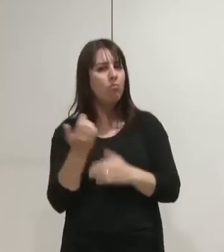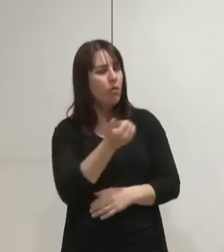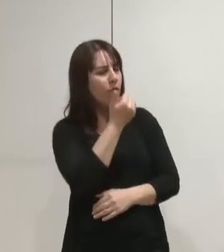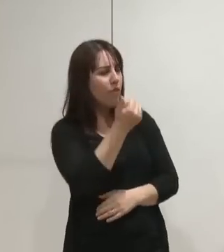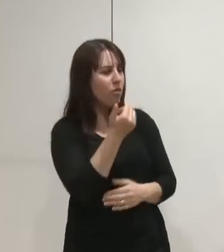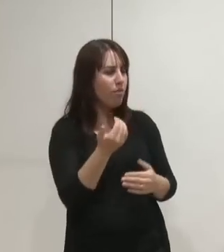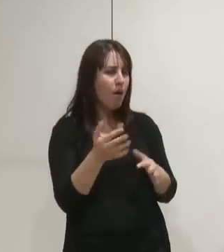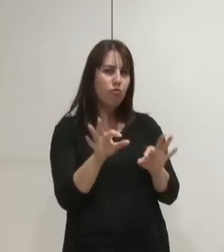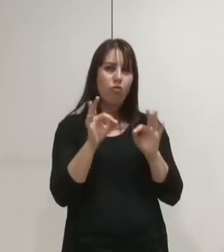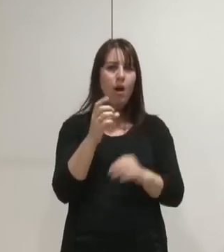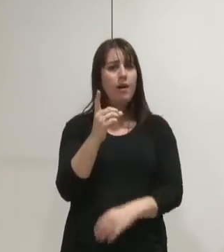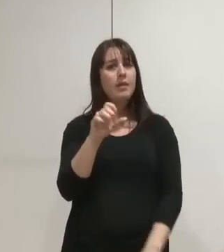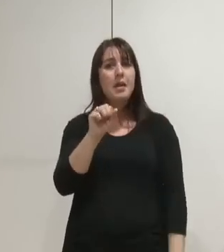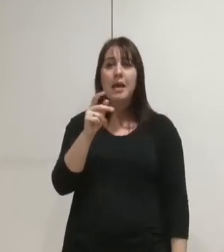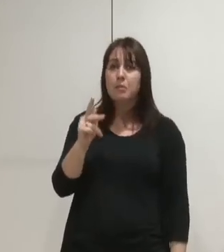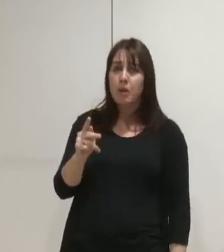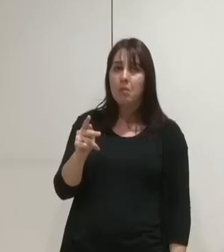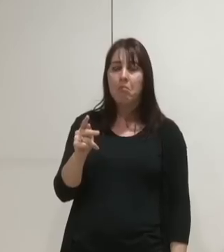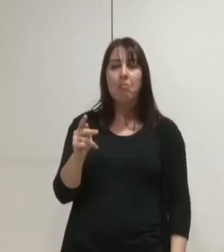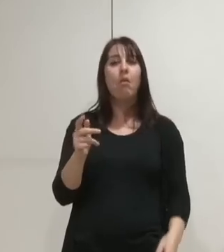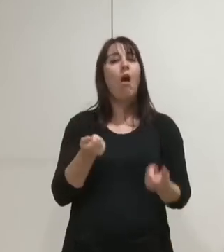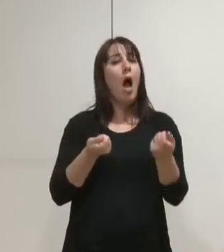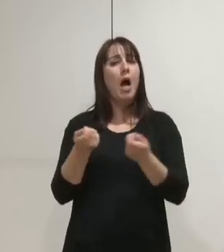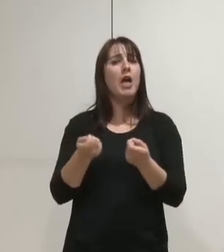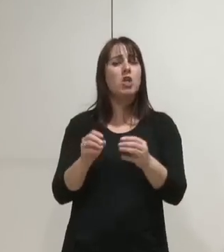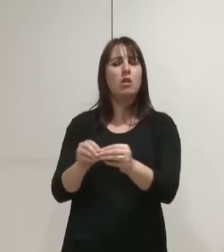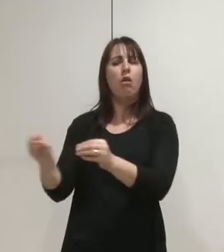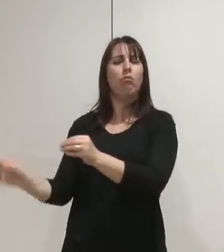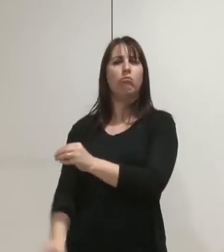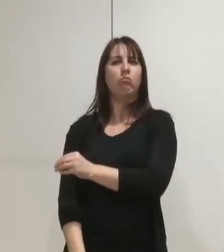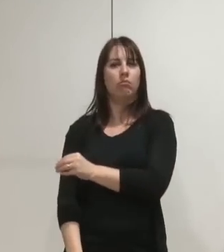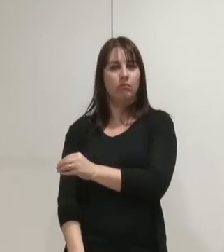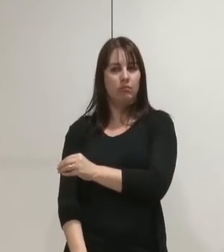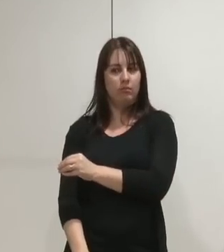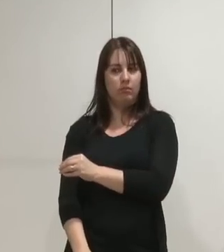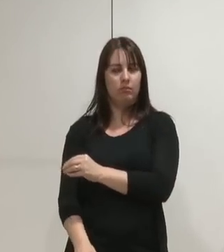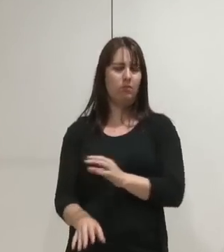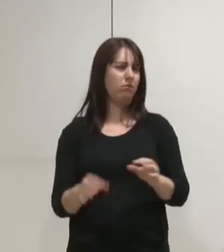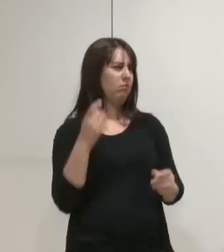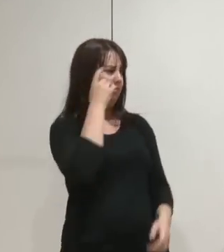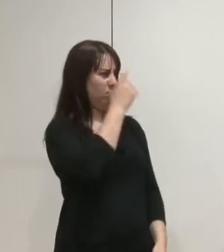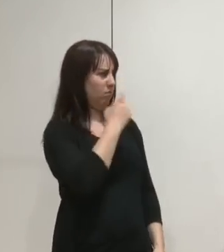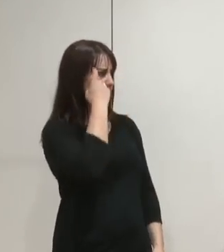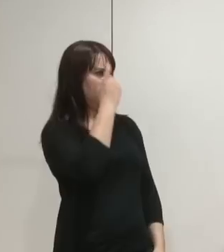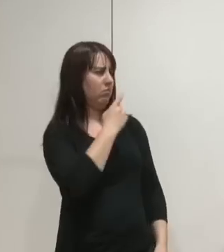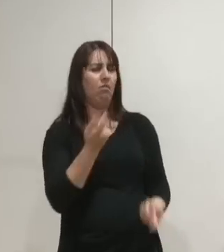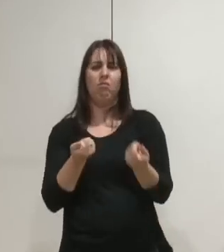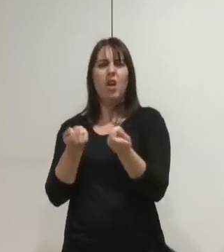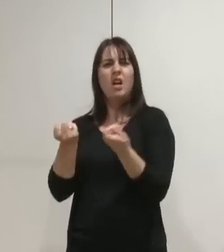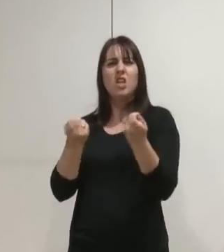délégation de service public et vous écartez la régie et vous l'écarter en expliquant